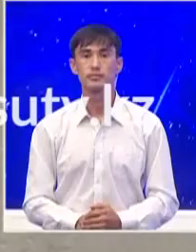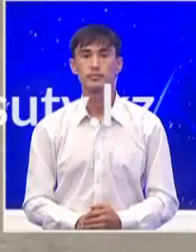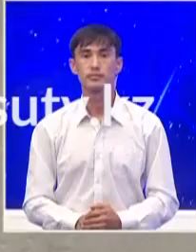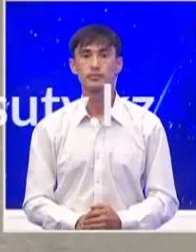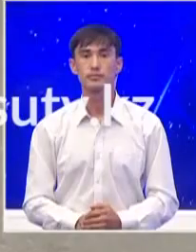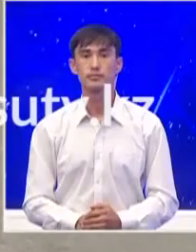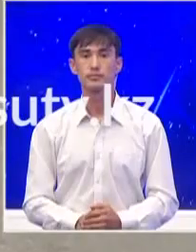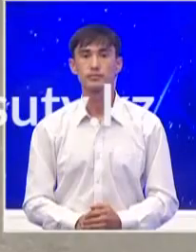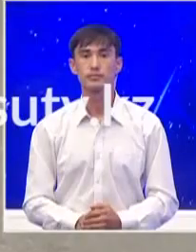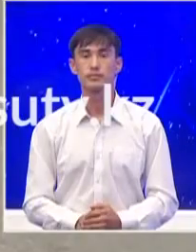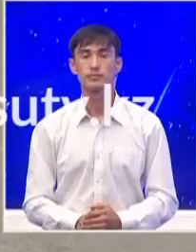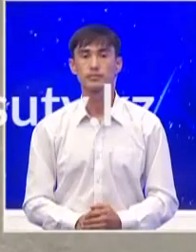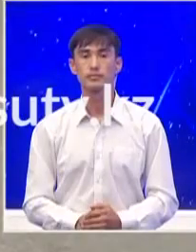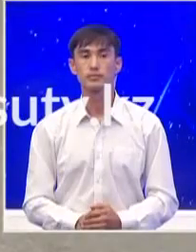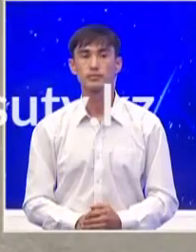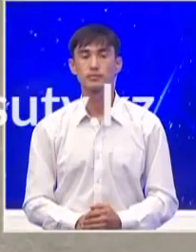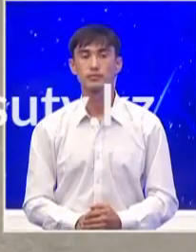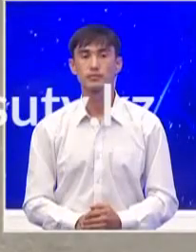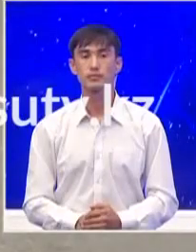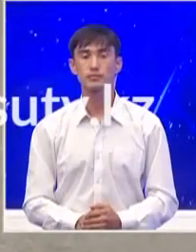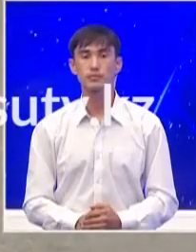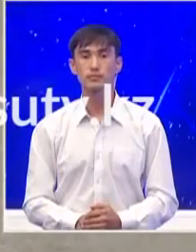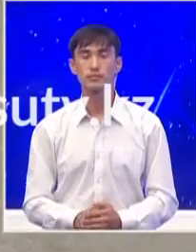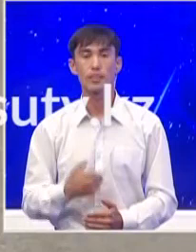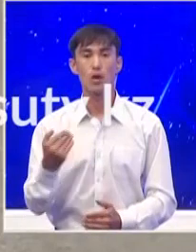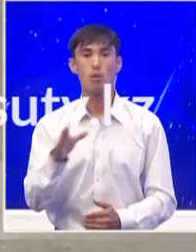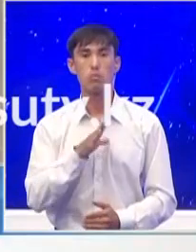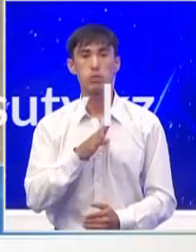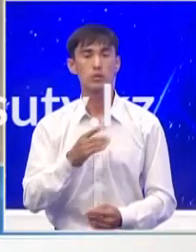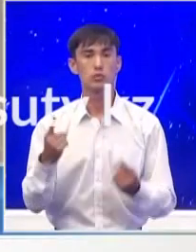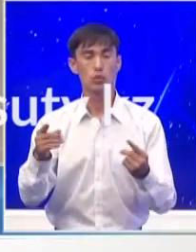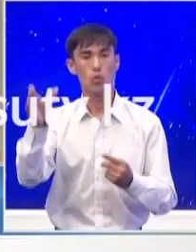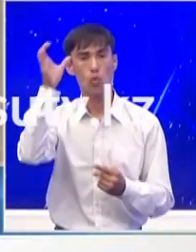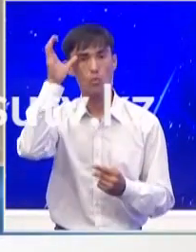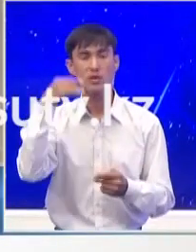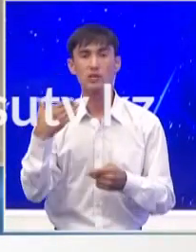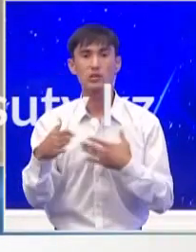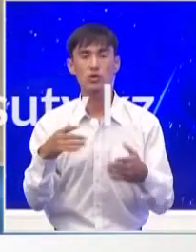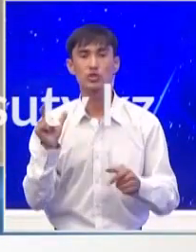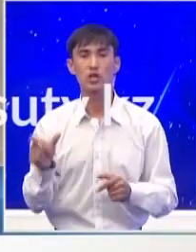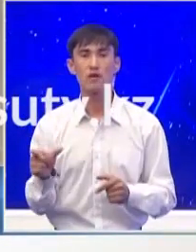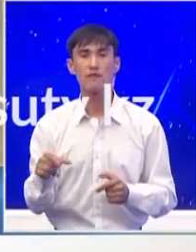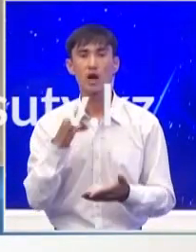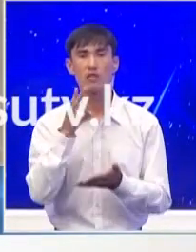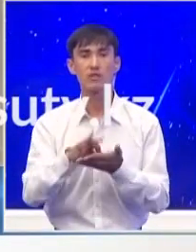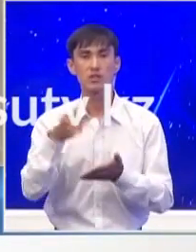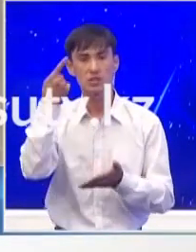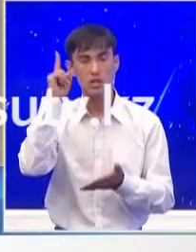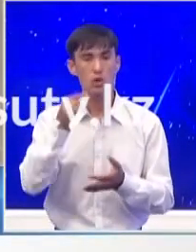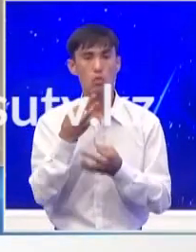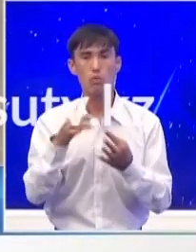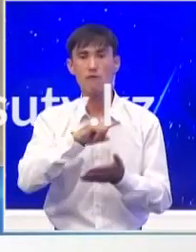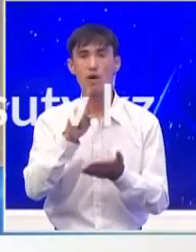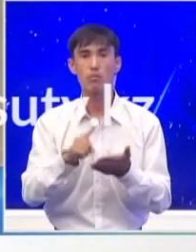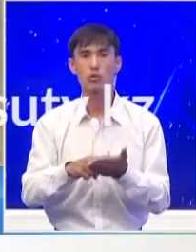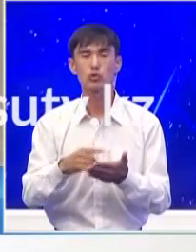сон до верха рендалл одну башню он был исключительный умными разносторонним человеком знал ответ на любой вопрос турсунов 2